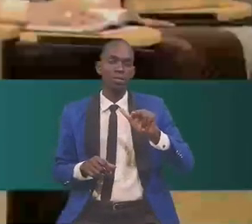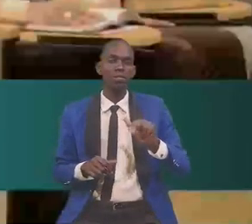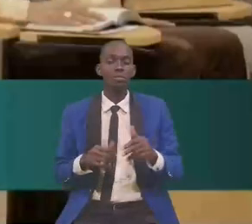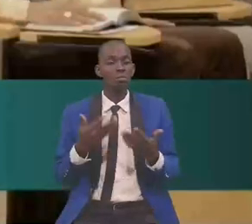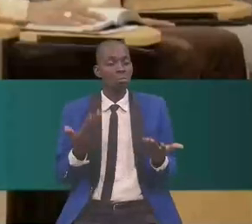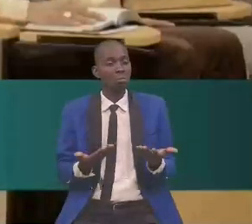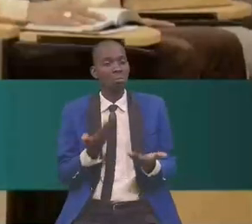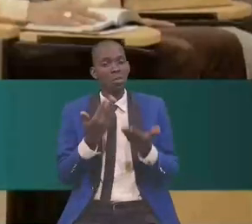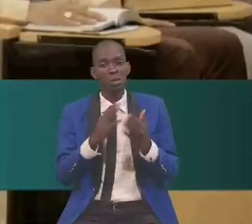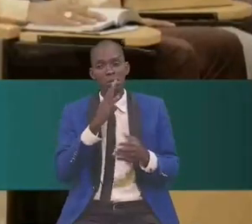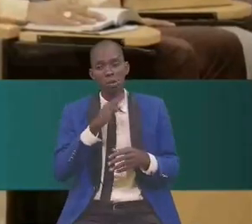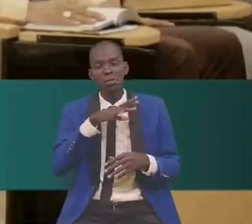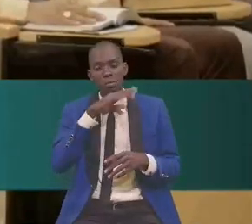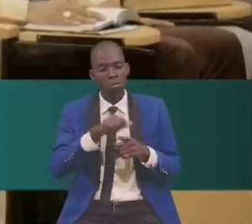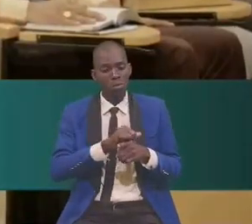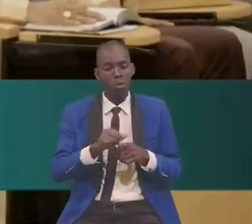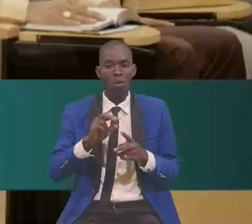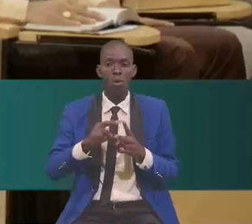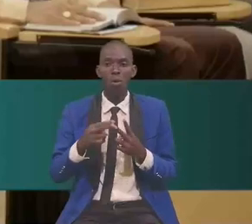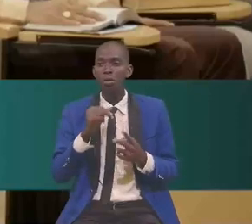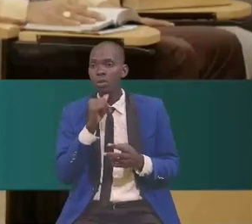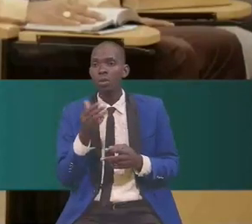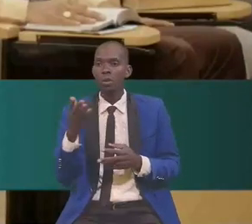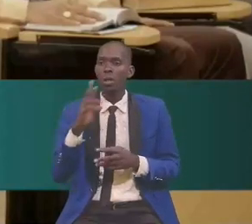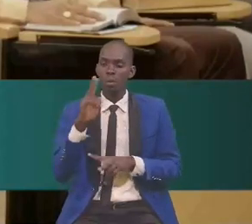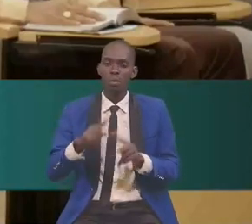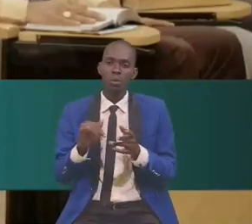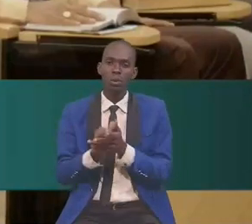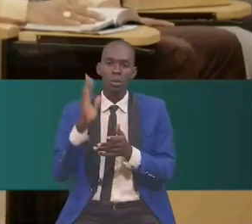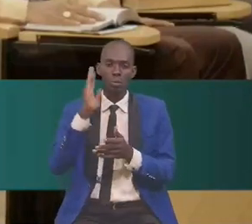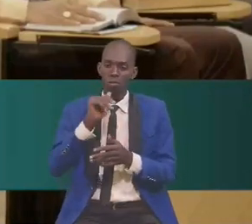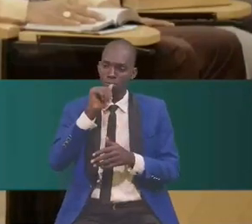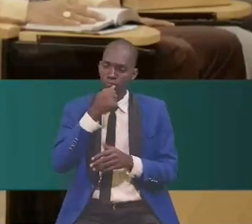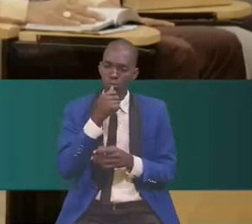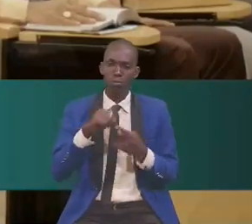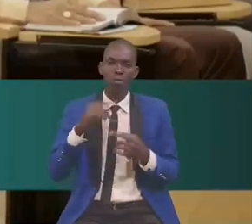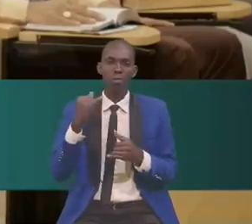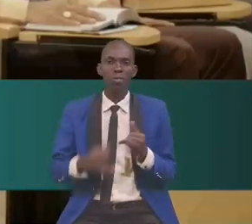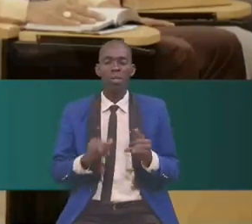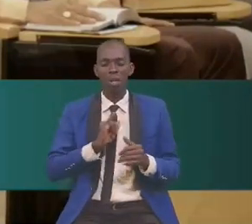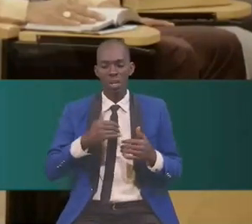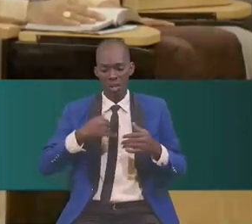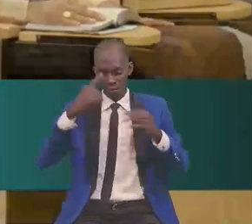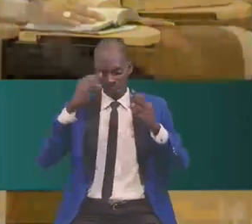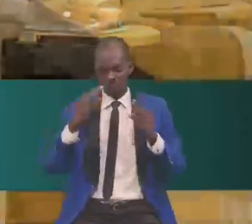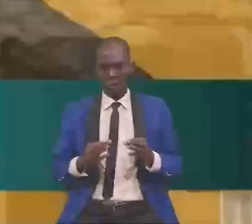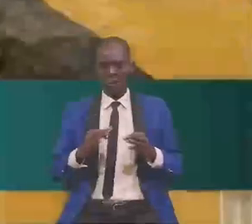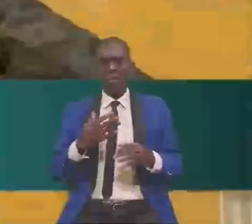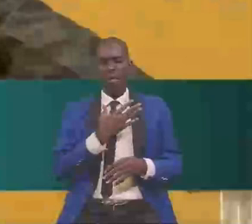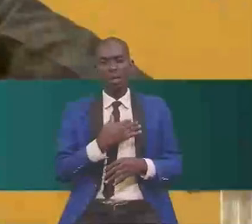des gens qui vont persévérer jusqu'à la fin. Et j'ai décidé que je ferai partie d'eux. Et qu'est-ce que toi tu as